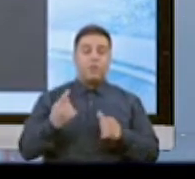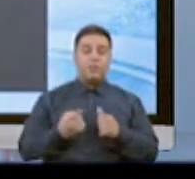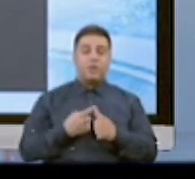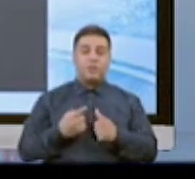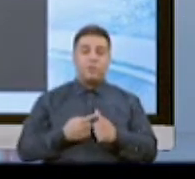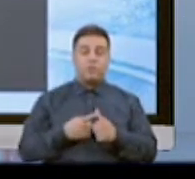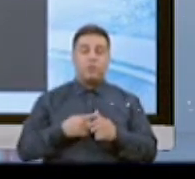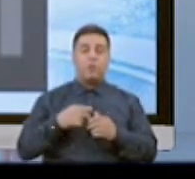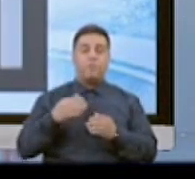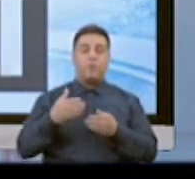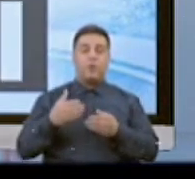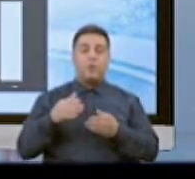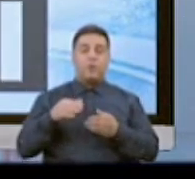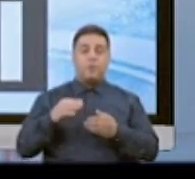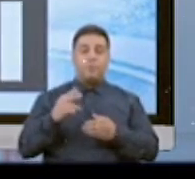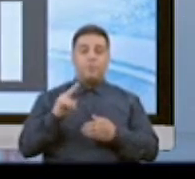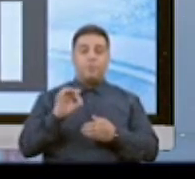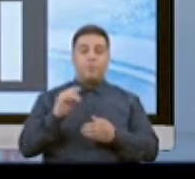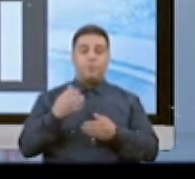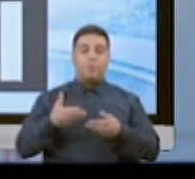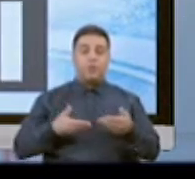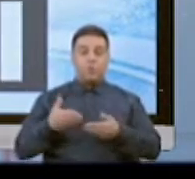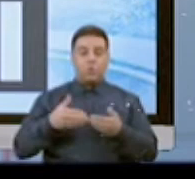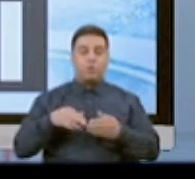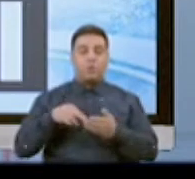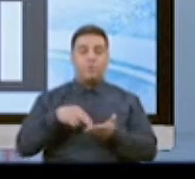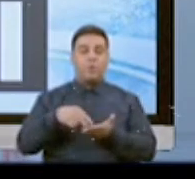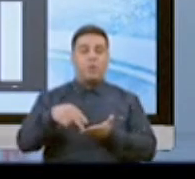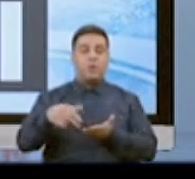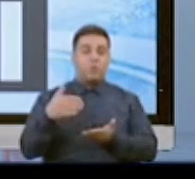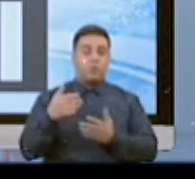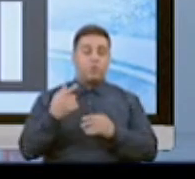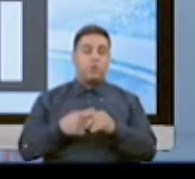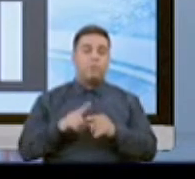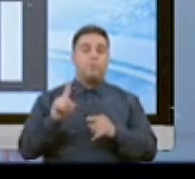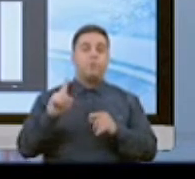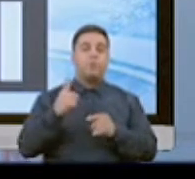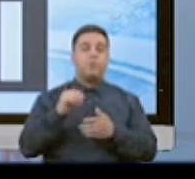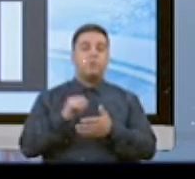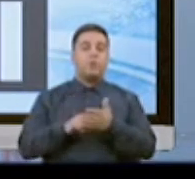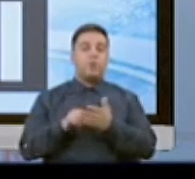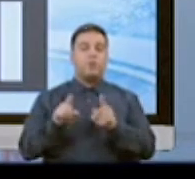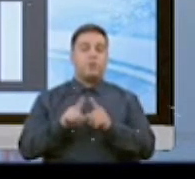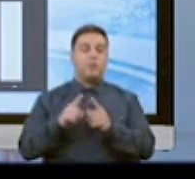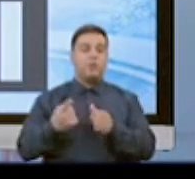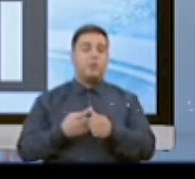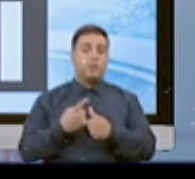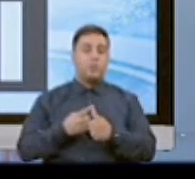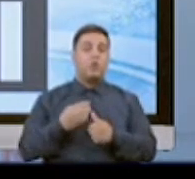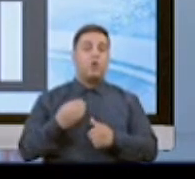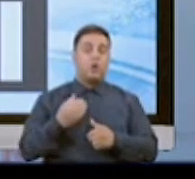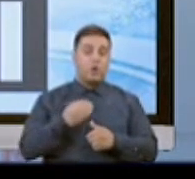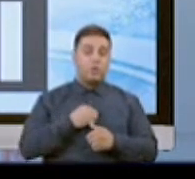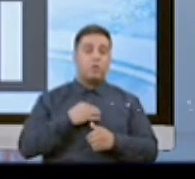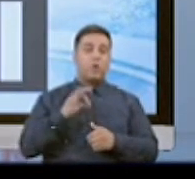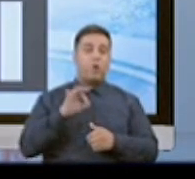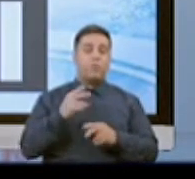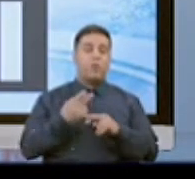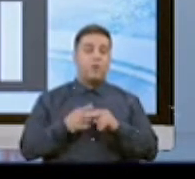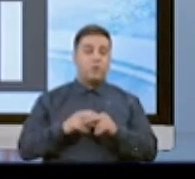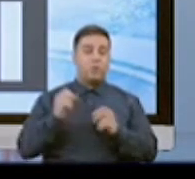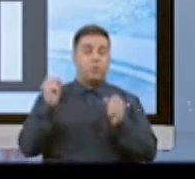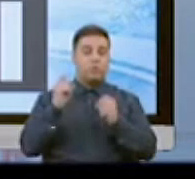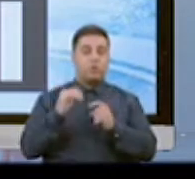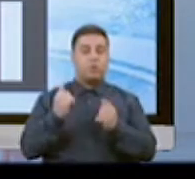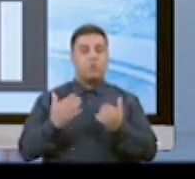называют пешеходный переход. Как вы думаете, почему пешеходный переход называют зеброй? Хотите об этом узнать? Тогда